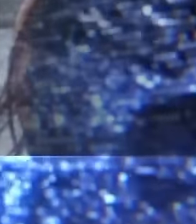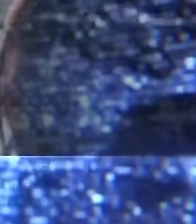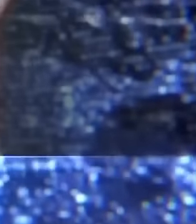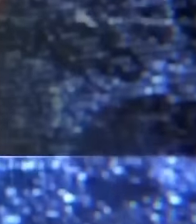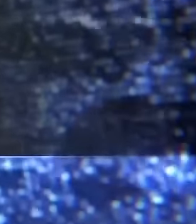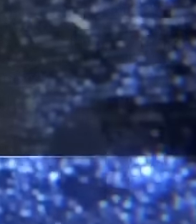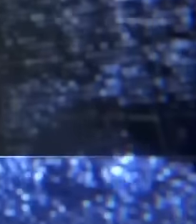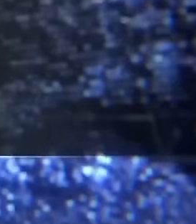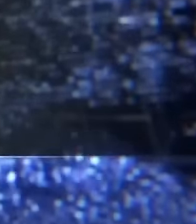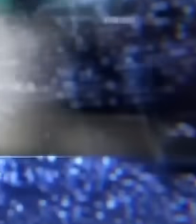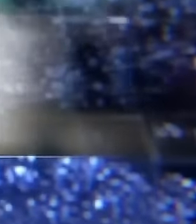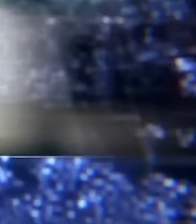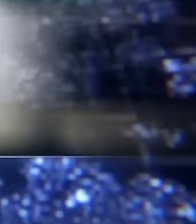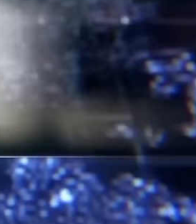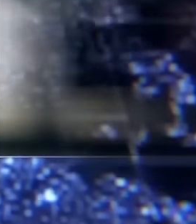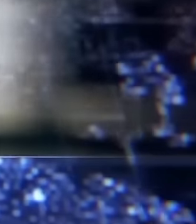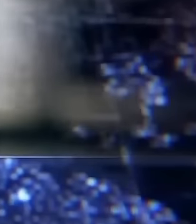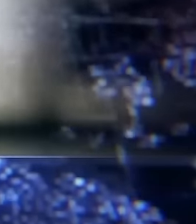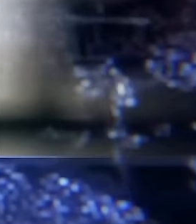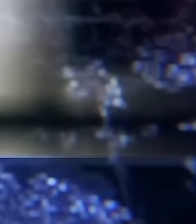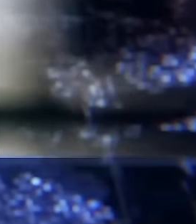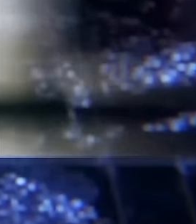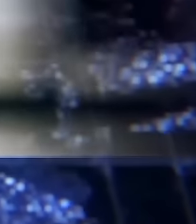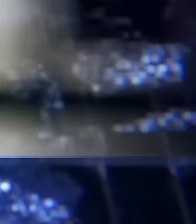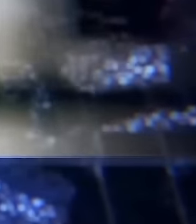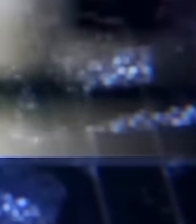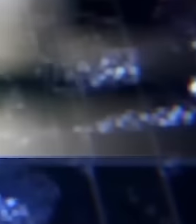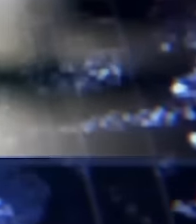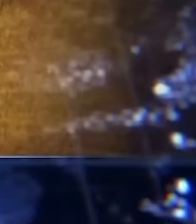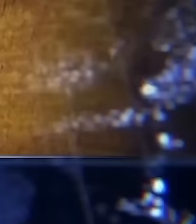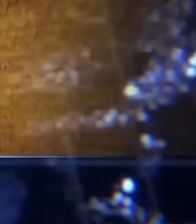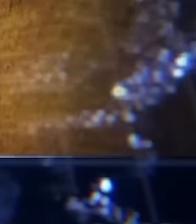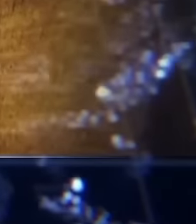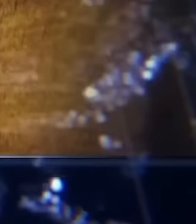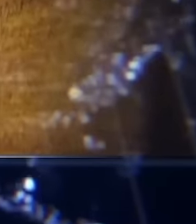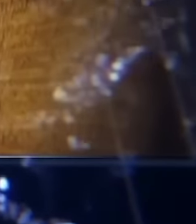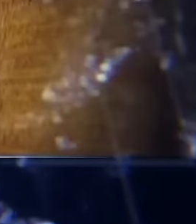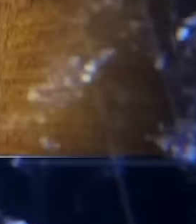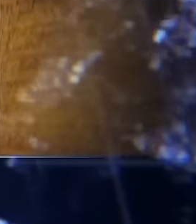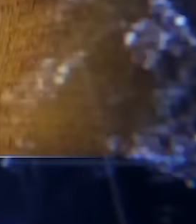se ngadalson procesin e plakjes së qelizave, por shqetësim mbeten efektet anësore.